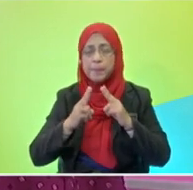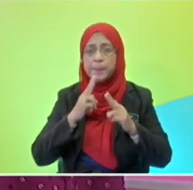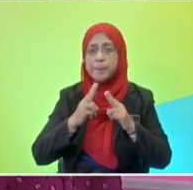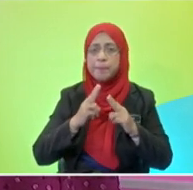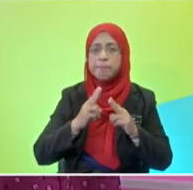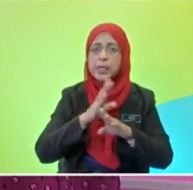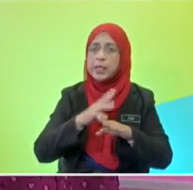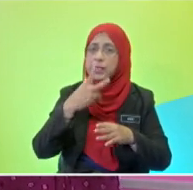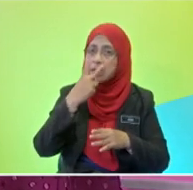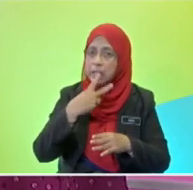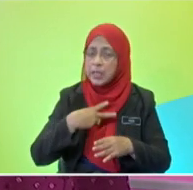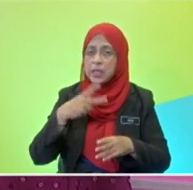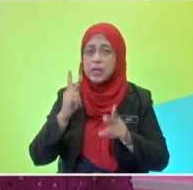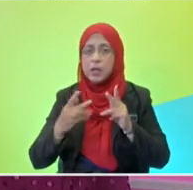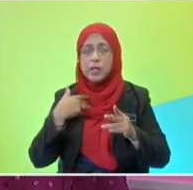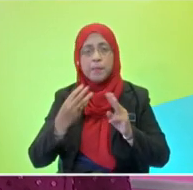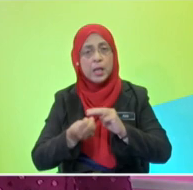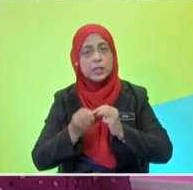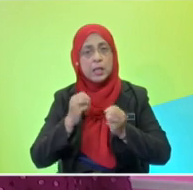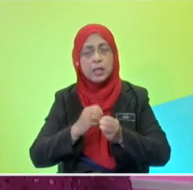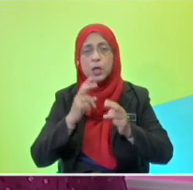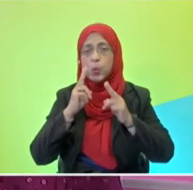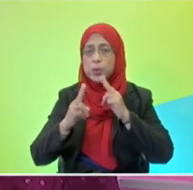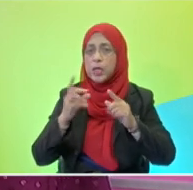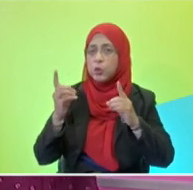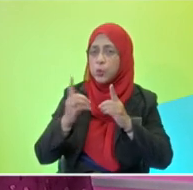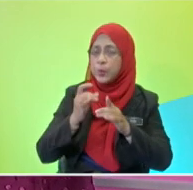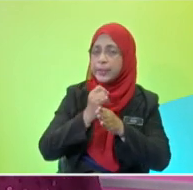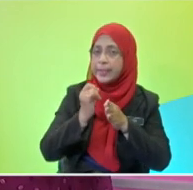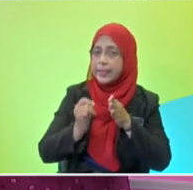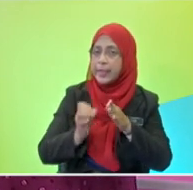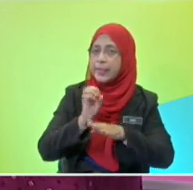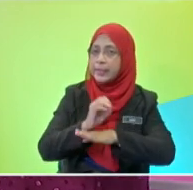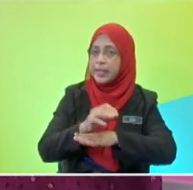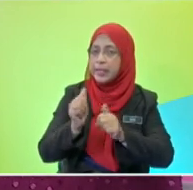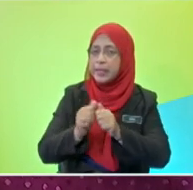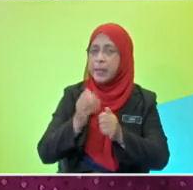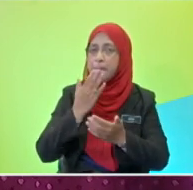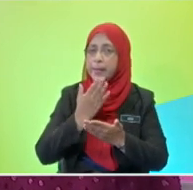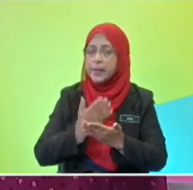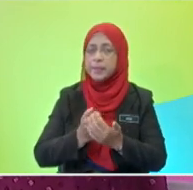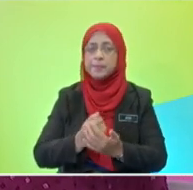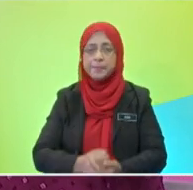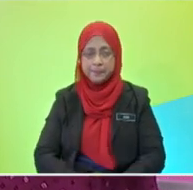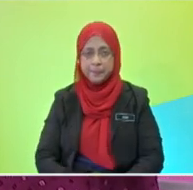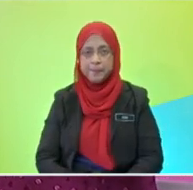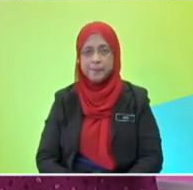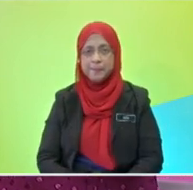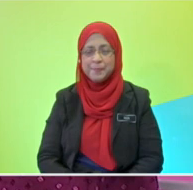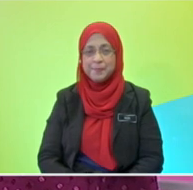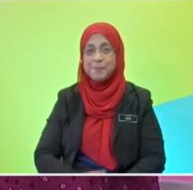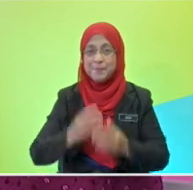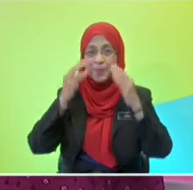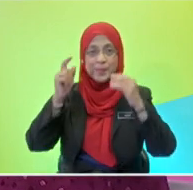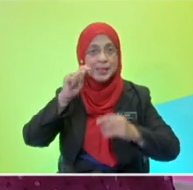Lebih sedih Insyaallah ada hikmahnya RI semua hujan ini Oke baiklah seterusnya kita pergi kepada uji Minda